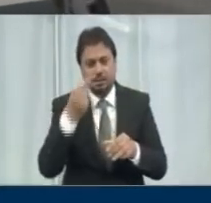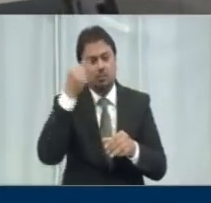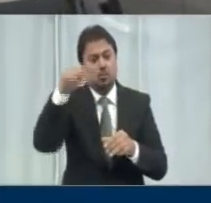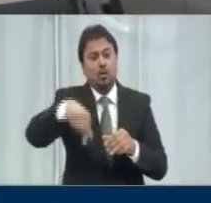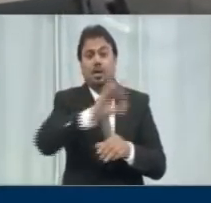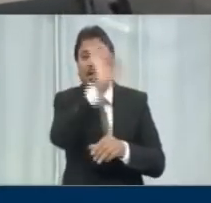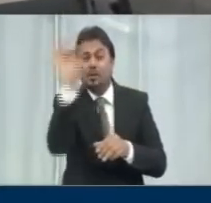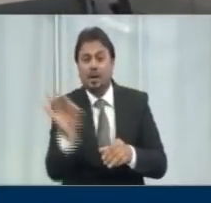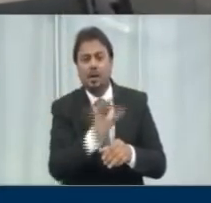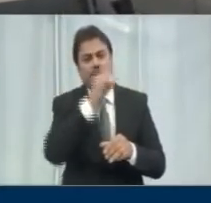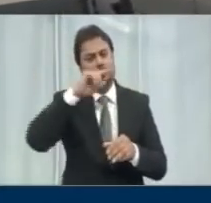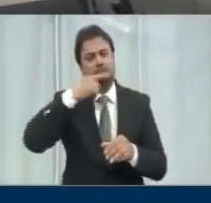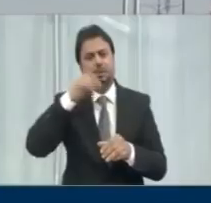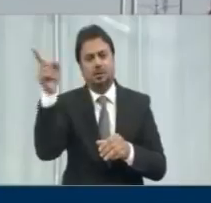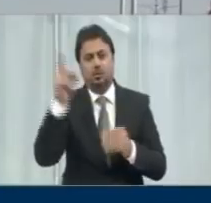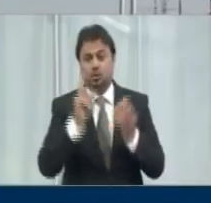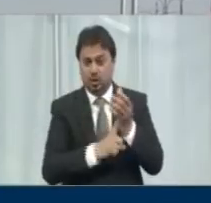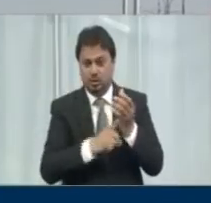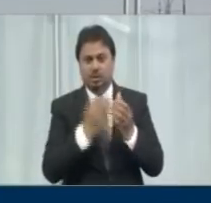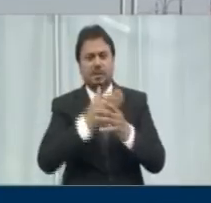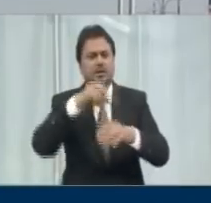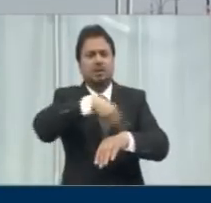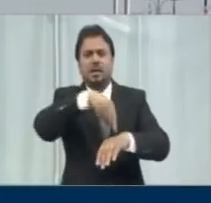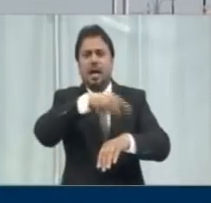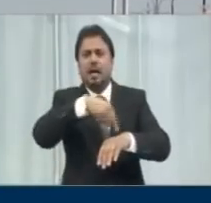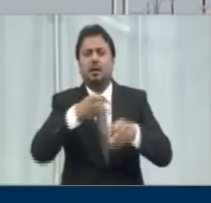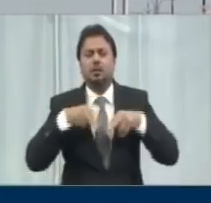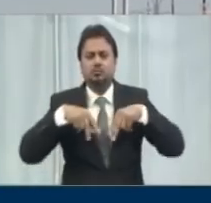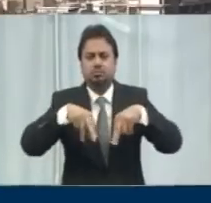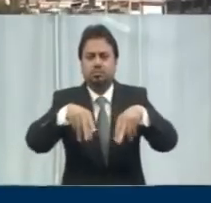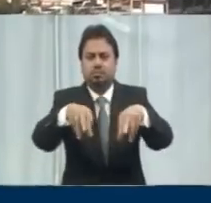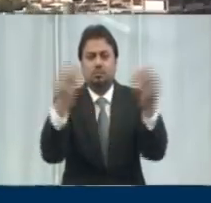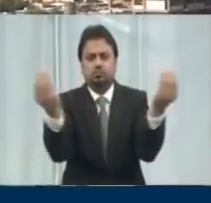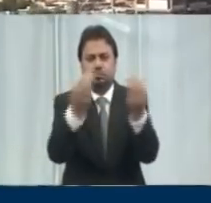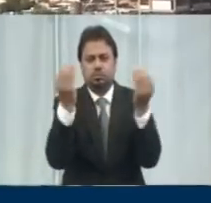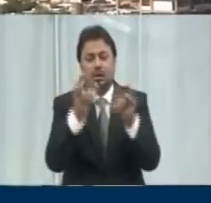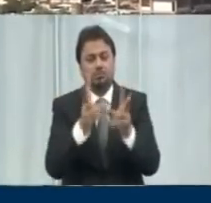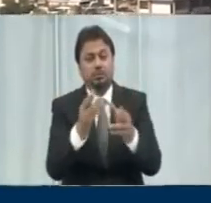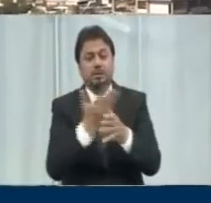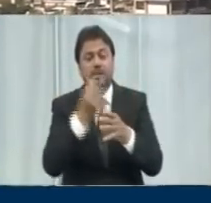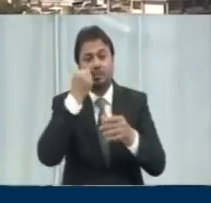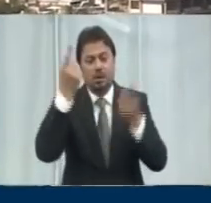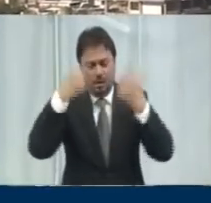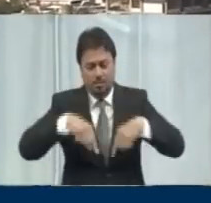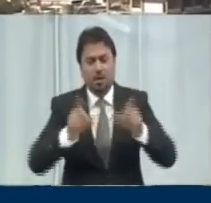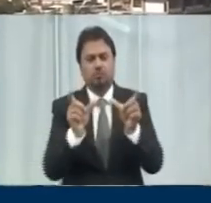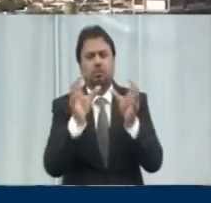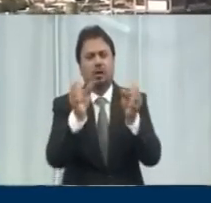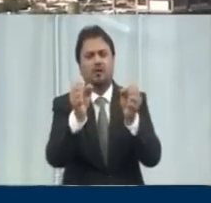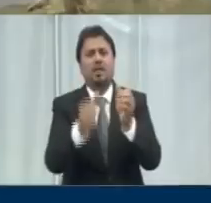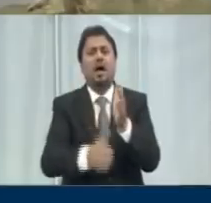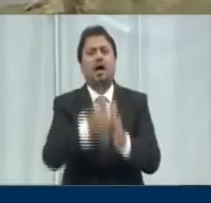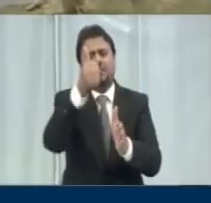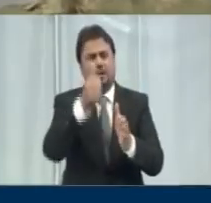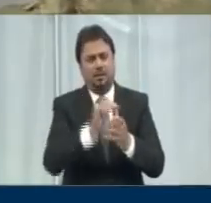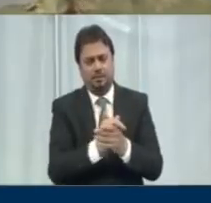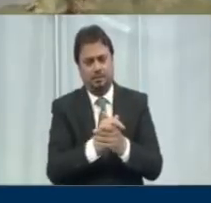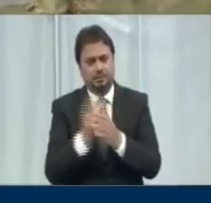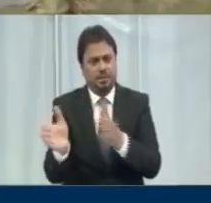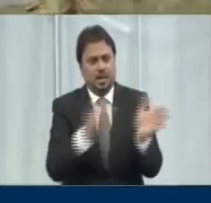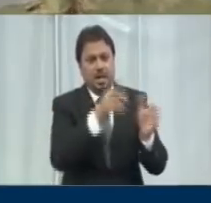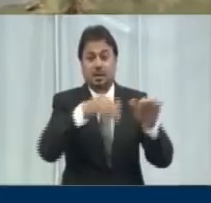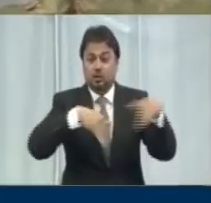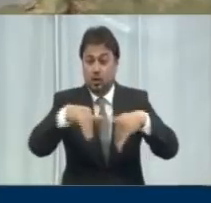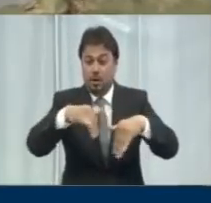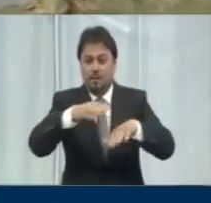البصرة التي فرضتها ساعات الحظر الصحي، إلا أن الوقاية خير من العلاج دوما. هكذا بدت